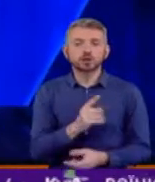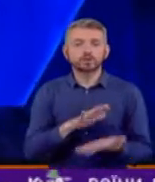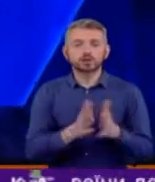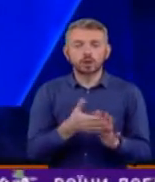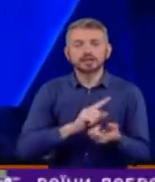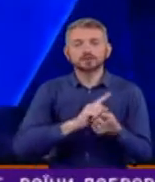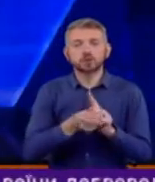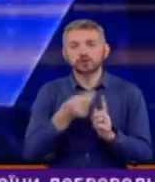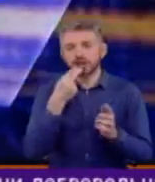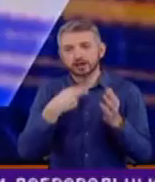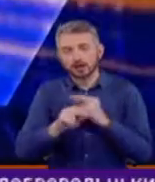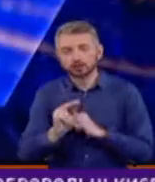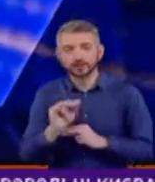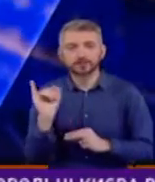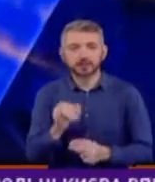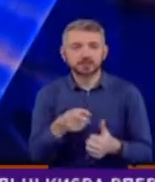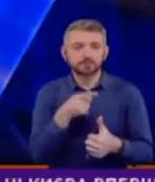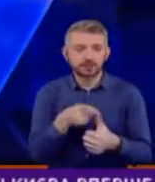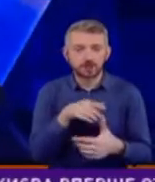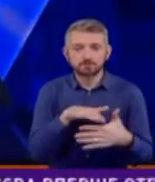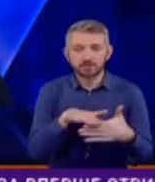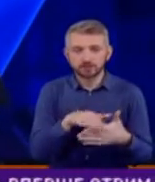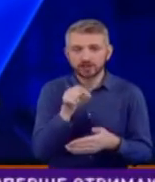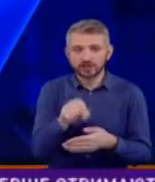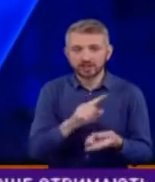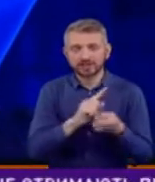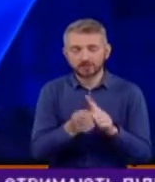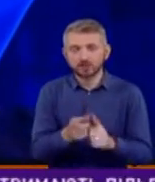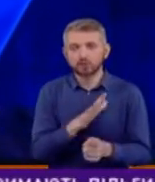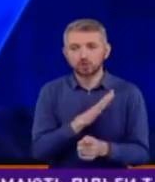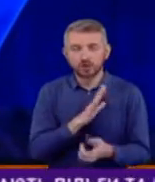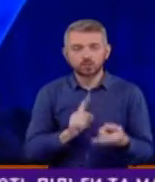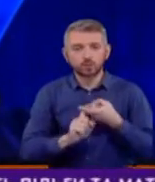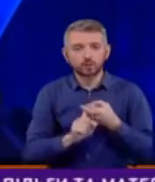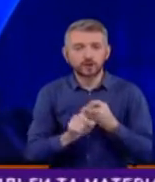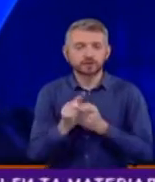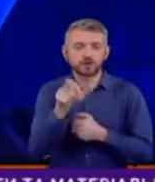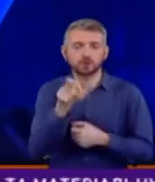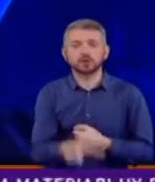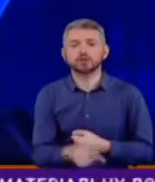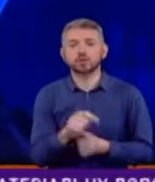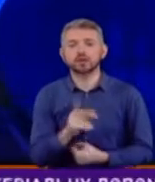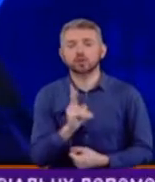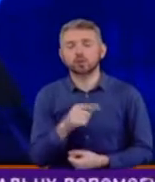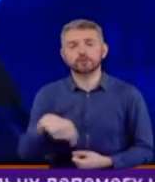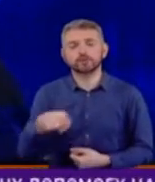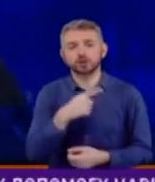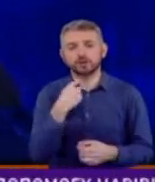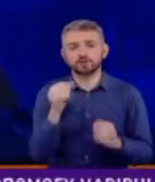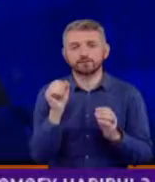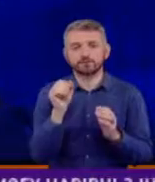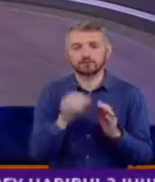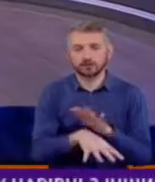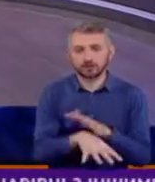ситуація змінилася на краще, і ім'я, і прізвище цих змін було безпосередньо пов'язане з тією людиною, за кого вони